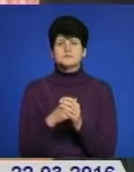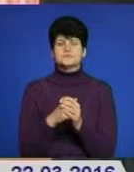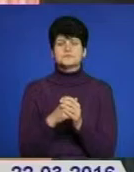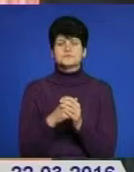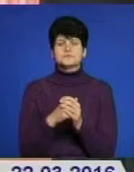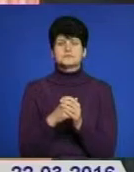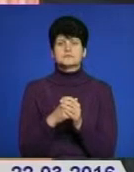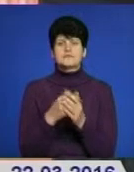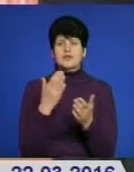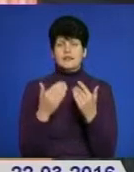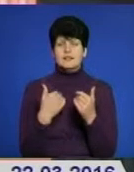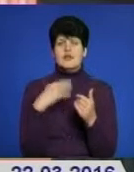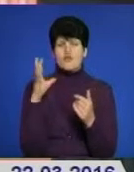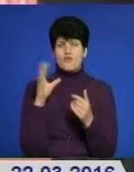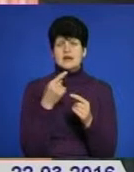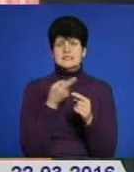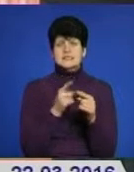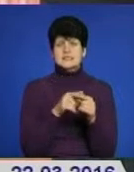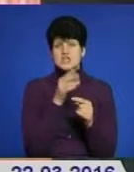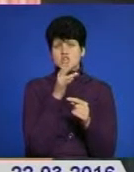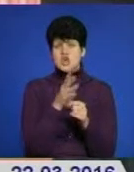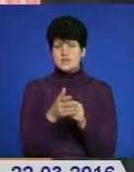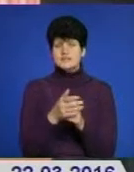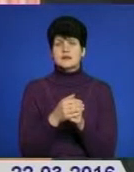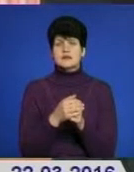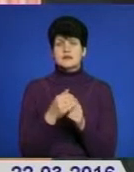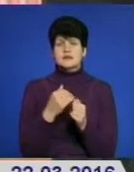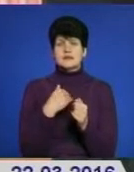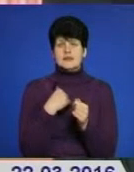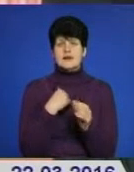Але весь цей час я